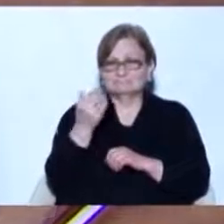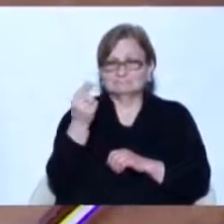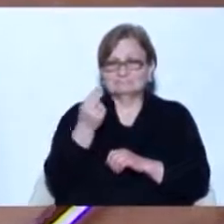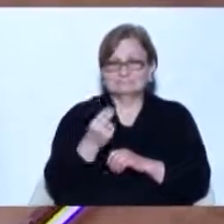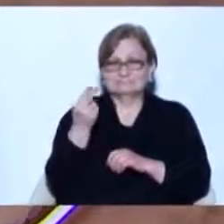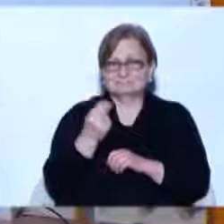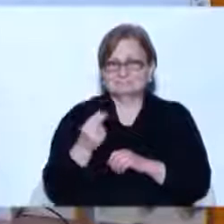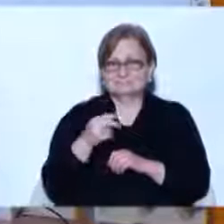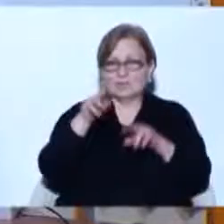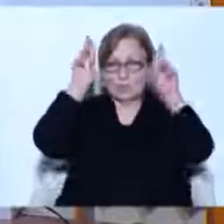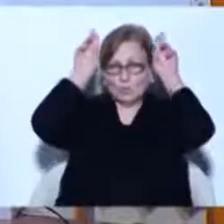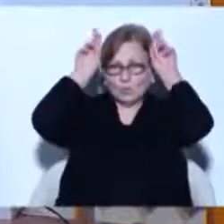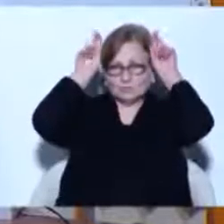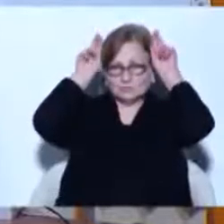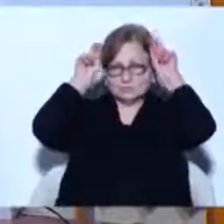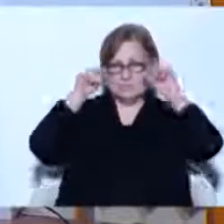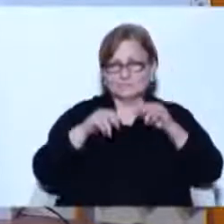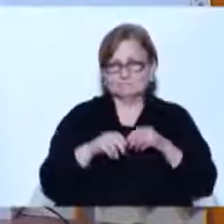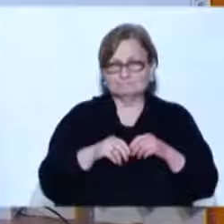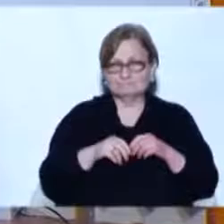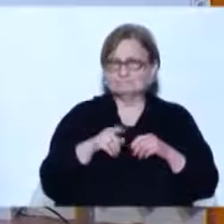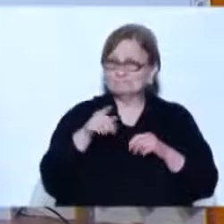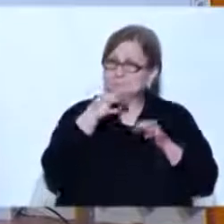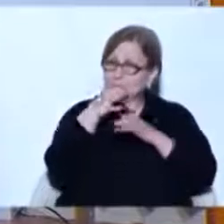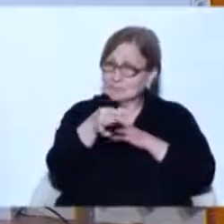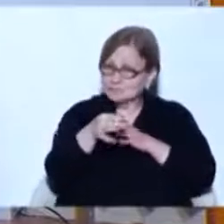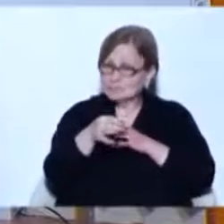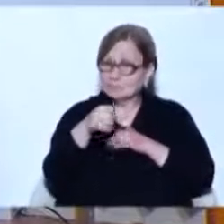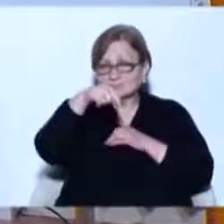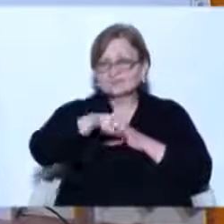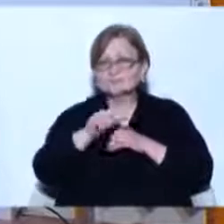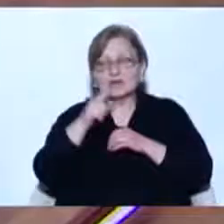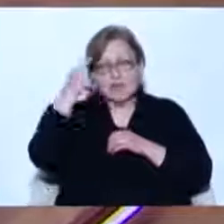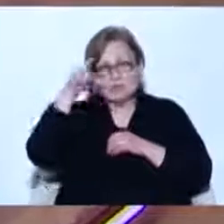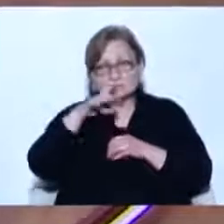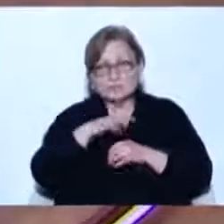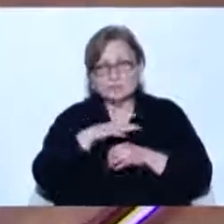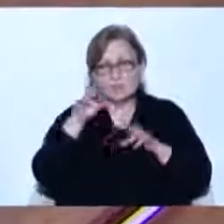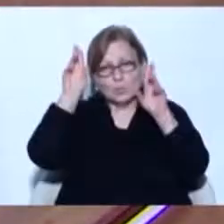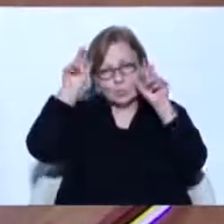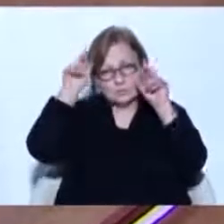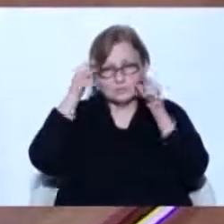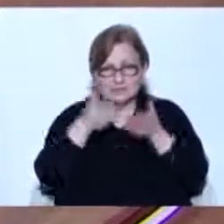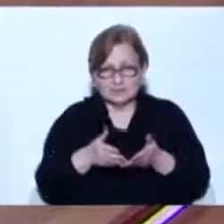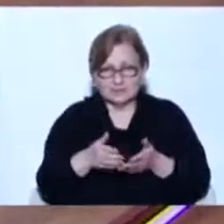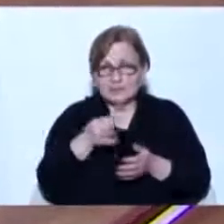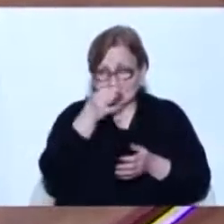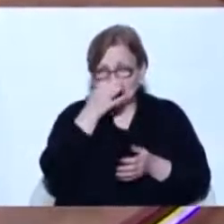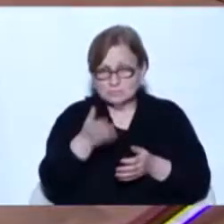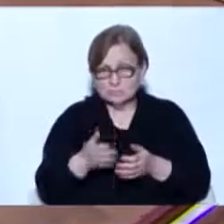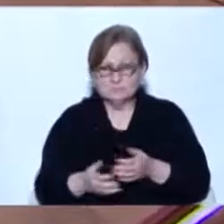რა საყვარელი კურდღელია. ამ გამოცანის პასუხი არის კურდღელი. გავაგრძელოთ. მოგწონს